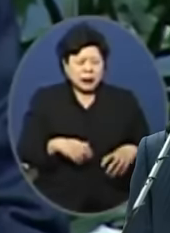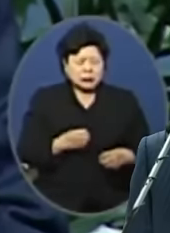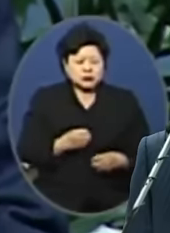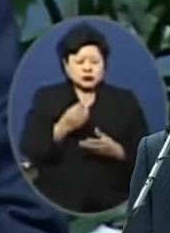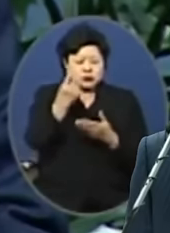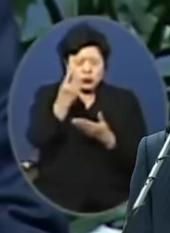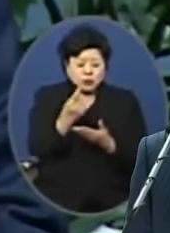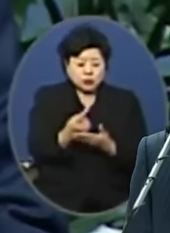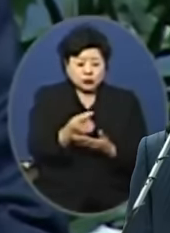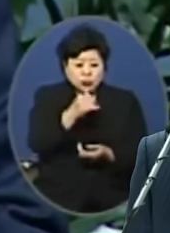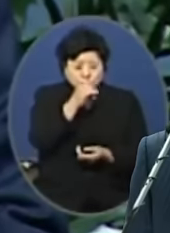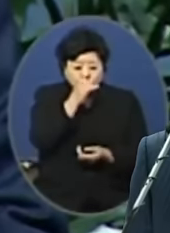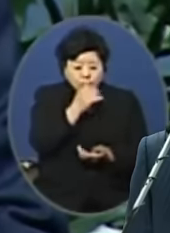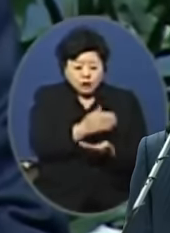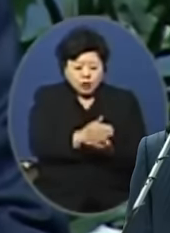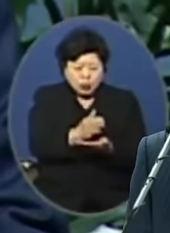하고